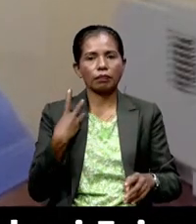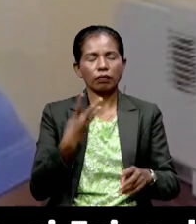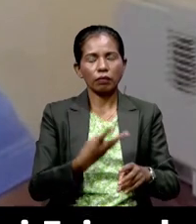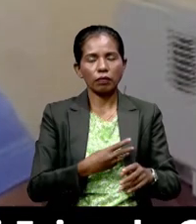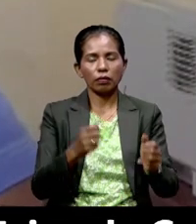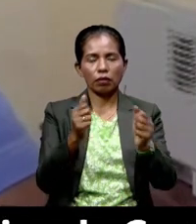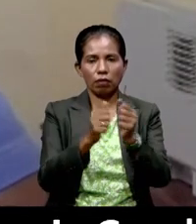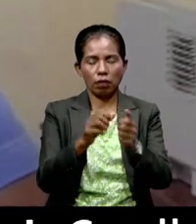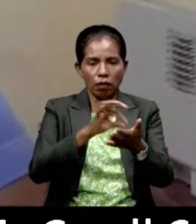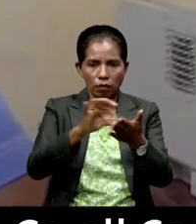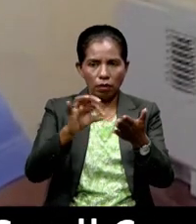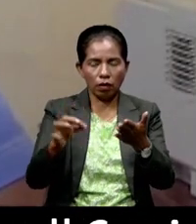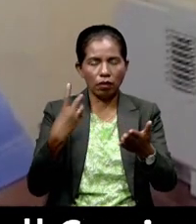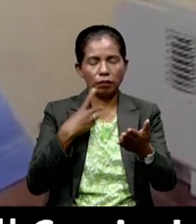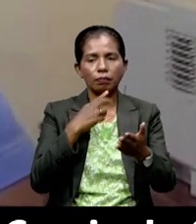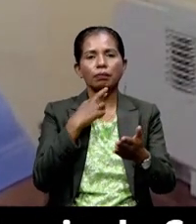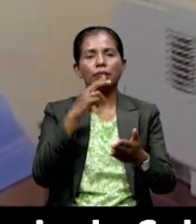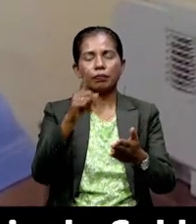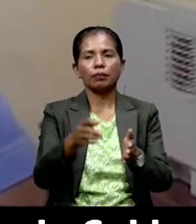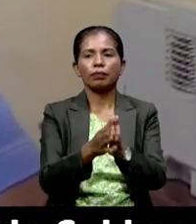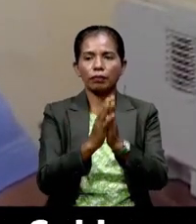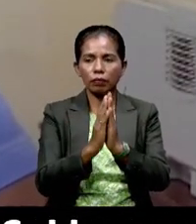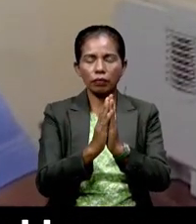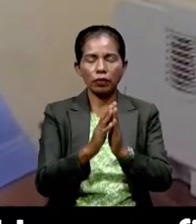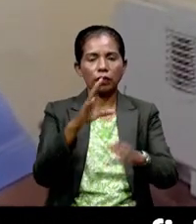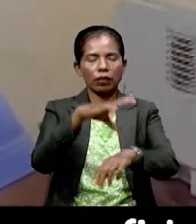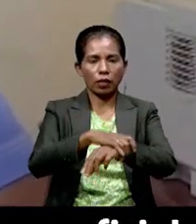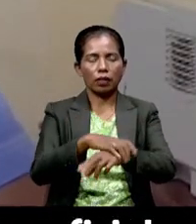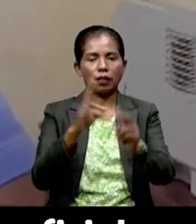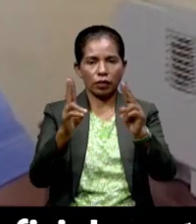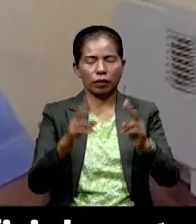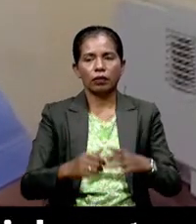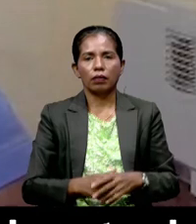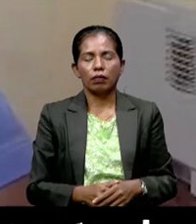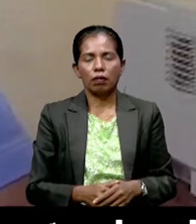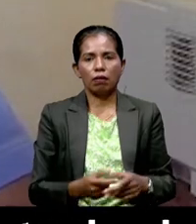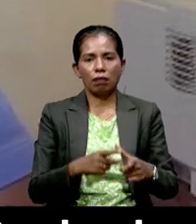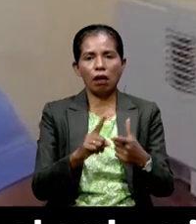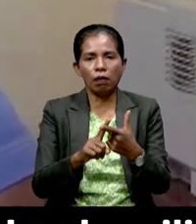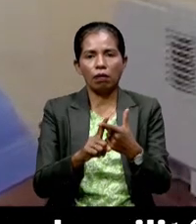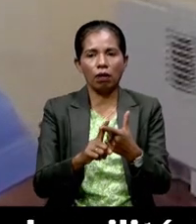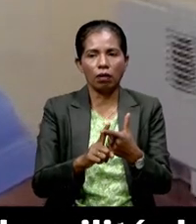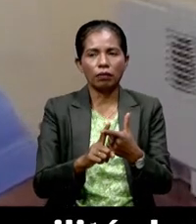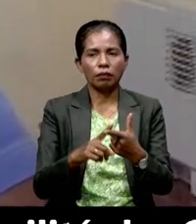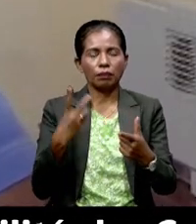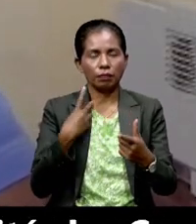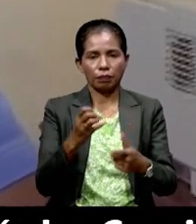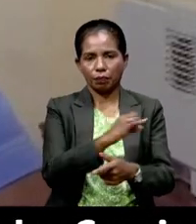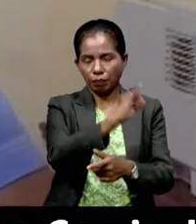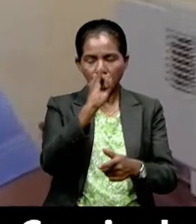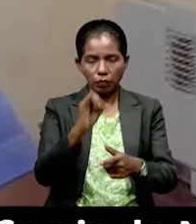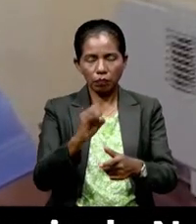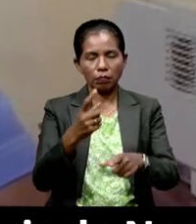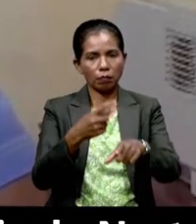inhirat varigistu, ita recomenda că era husu mandarul detențau. Nomos ita identifica kera momentu